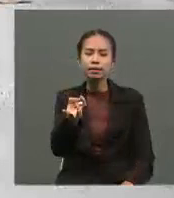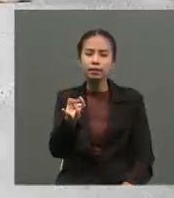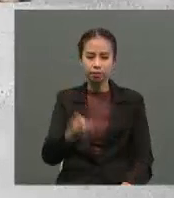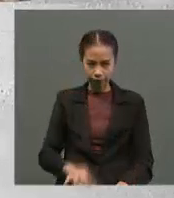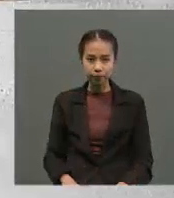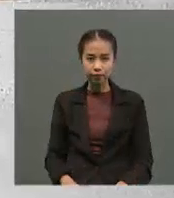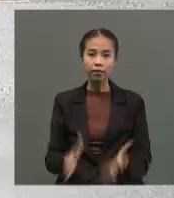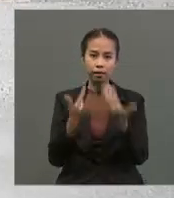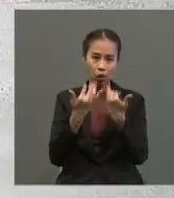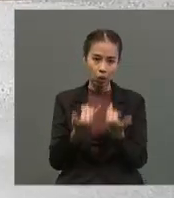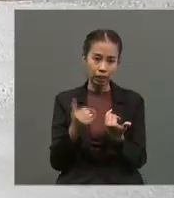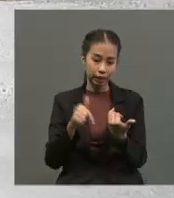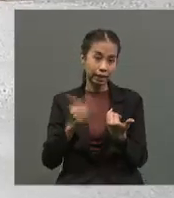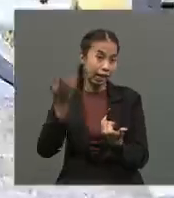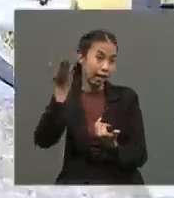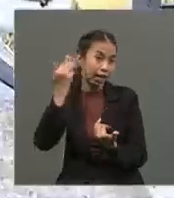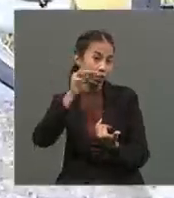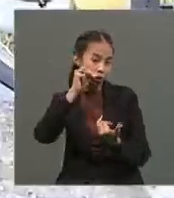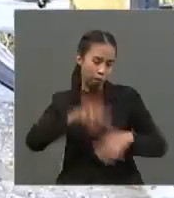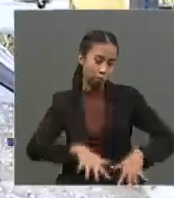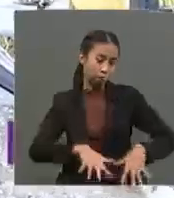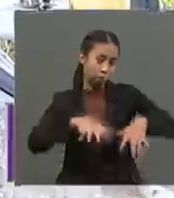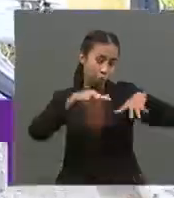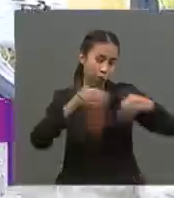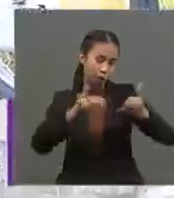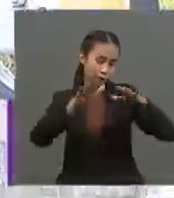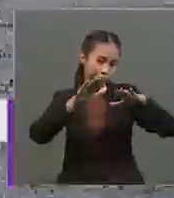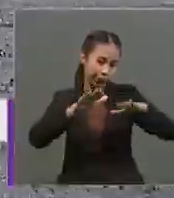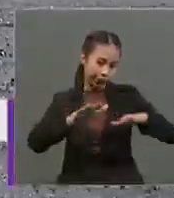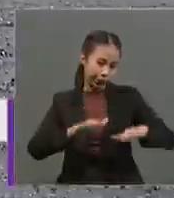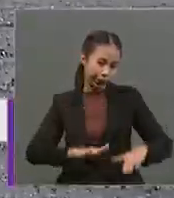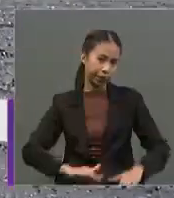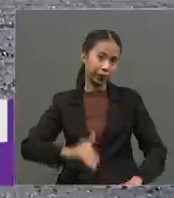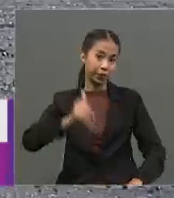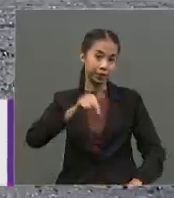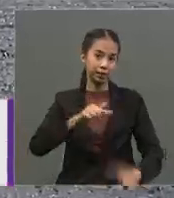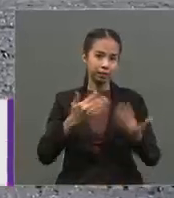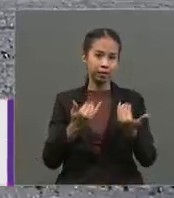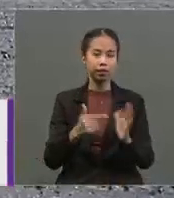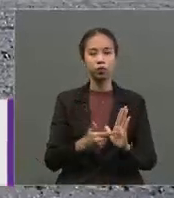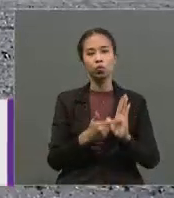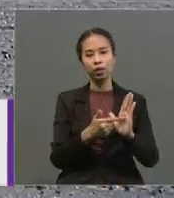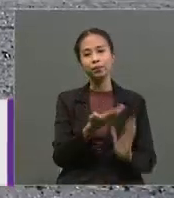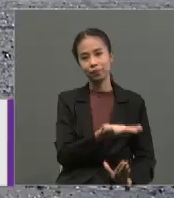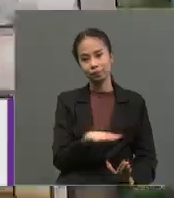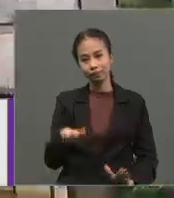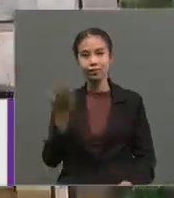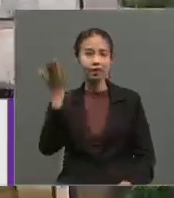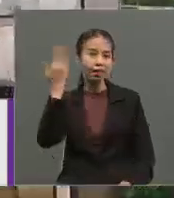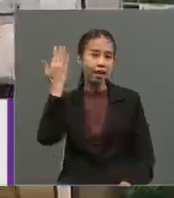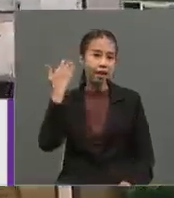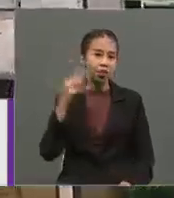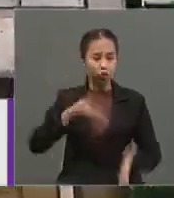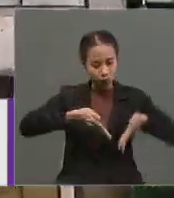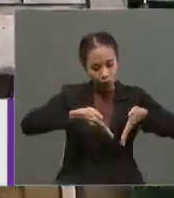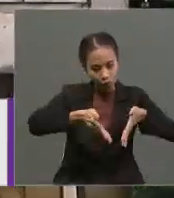ก็ทำให้ระดับน้ำที่ท่วมขังหลายพื้นที่ในอำเภอเมืองยะลาเริ่มคลี่คลายค่ะอย่างเช่นที่ตำบลท่าสาบน้ำที่เคยท่วมขังบนถนน